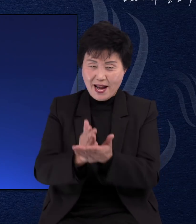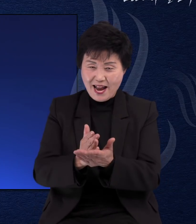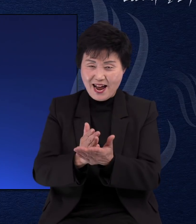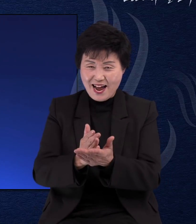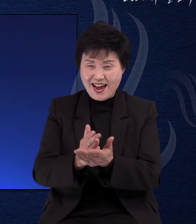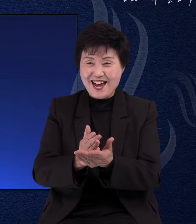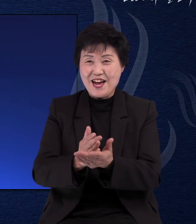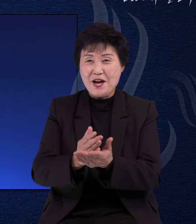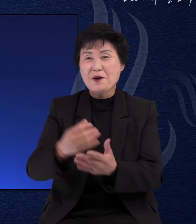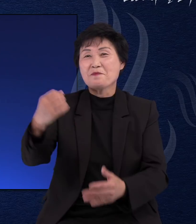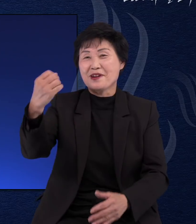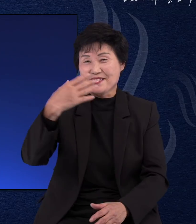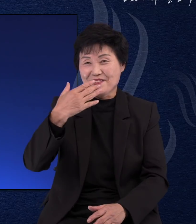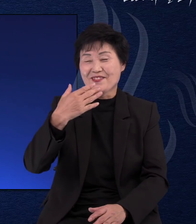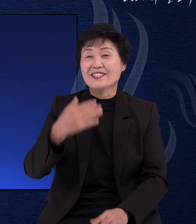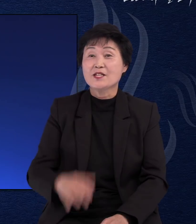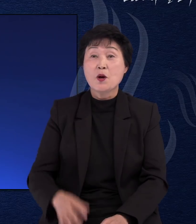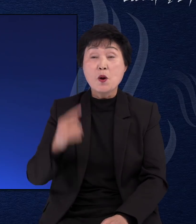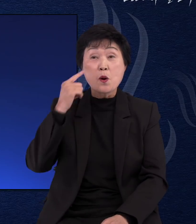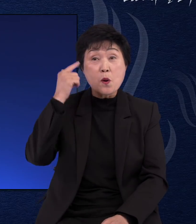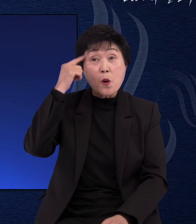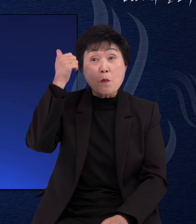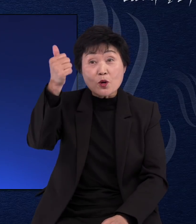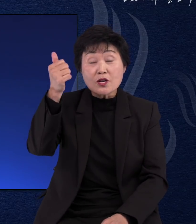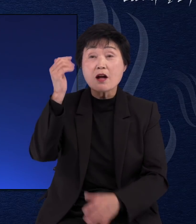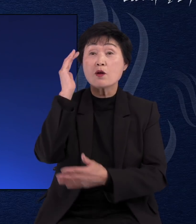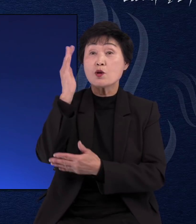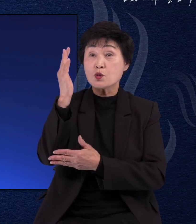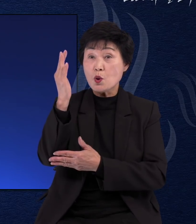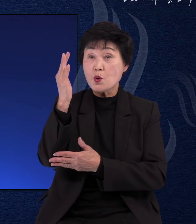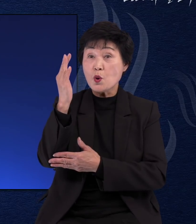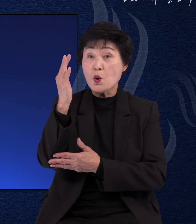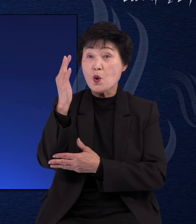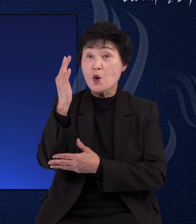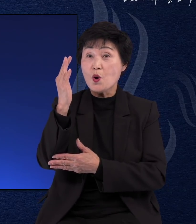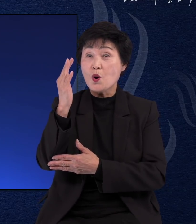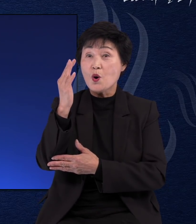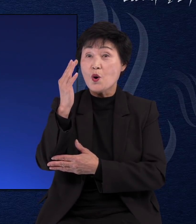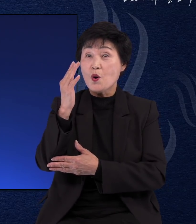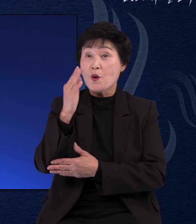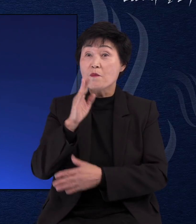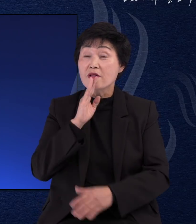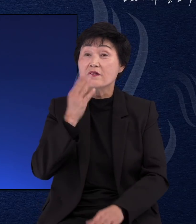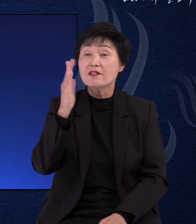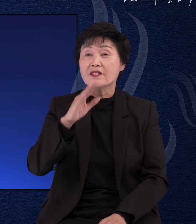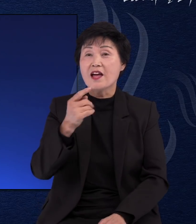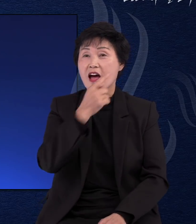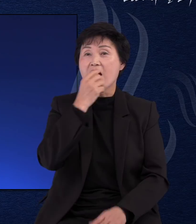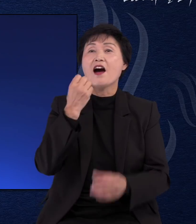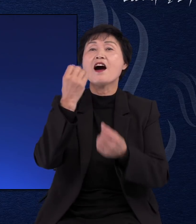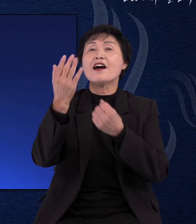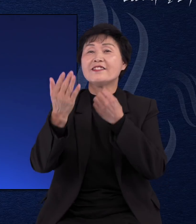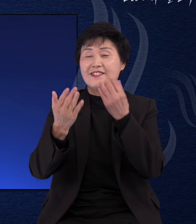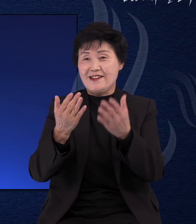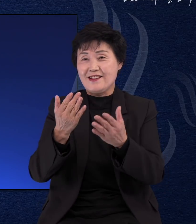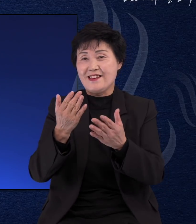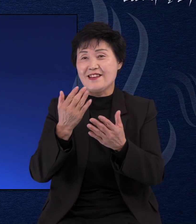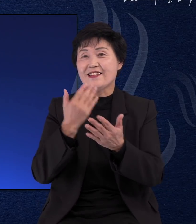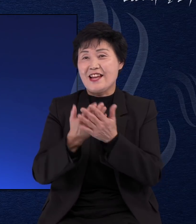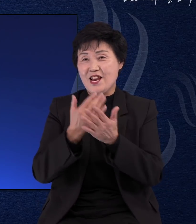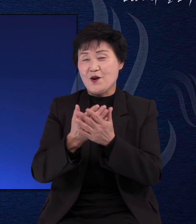그래서 목사는 또 설교를 해야 되는데 간증을 하라고 이야기를 해 주셨습니다. 하나님께서 어떻게 역사하셨는지.